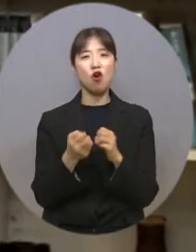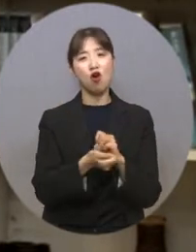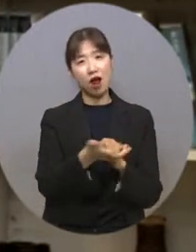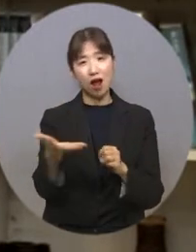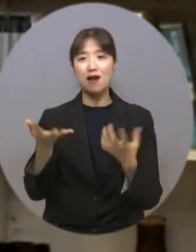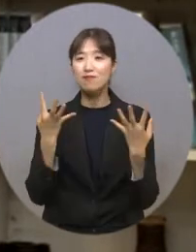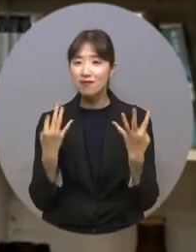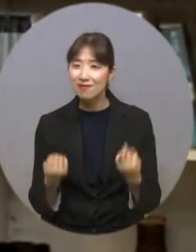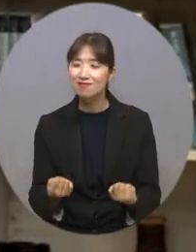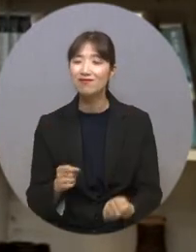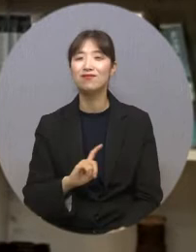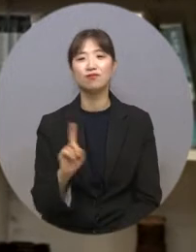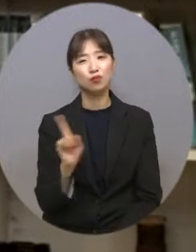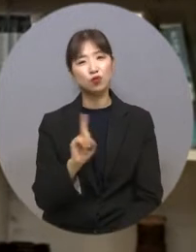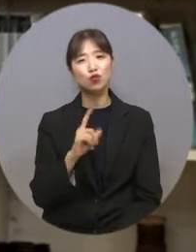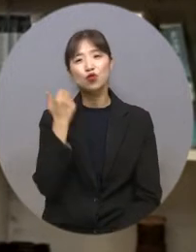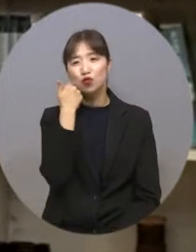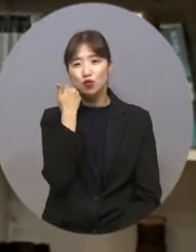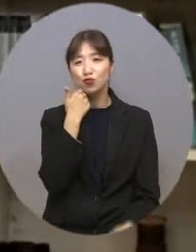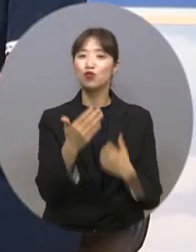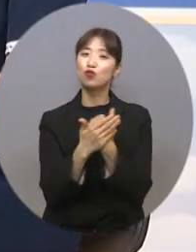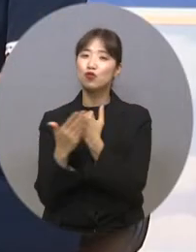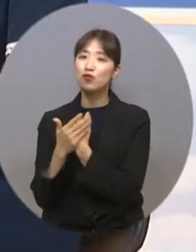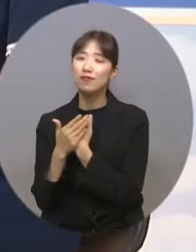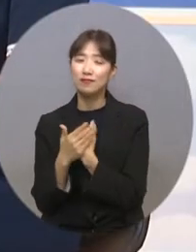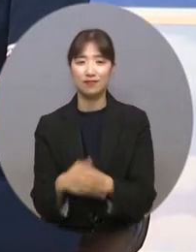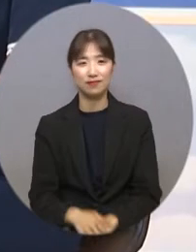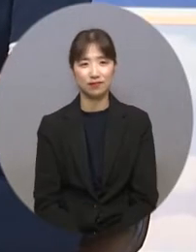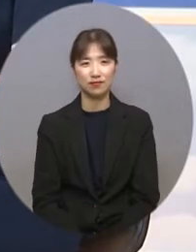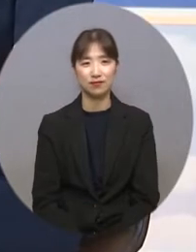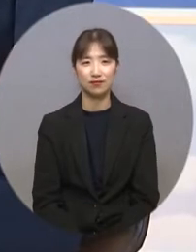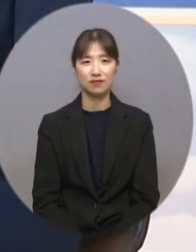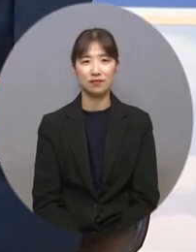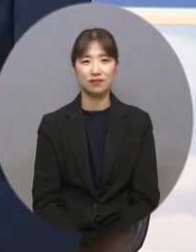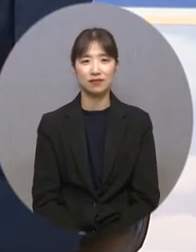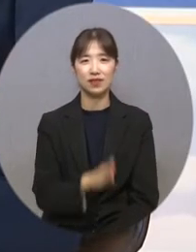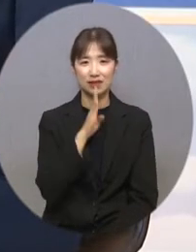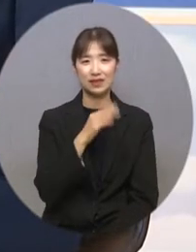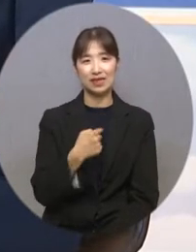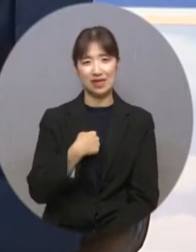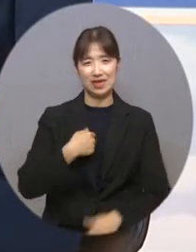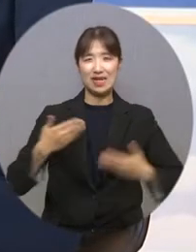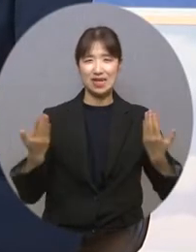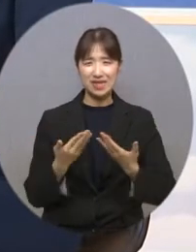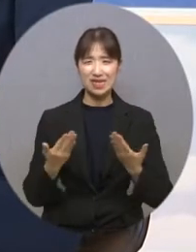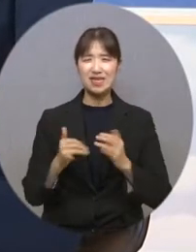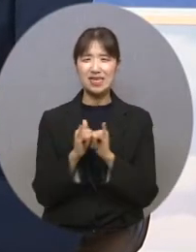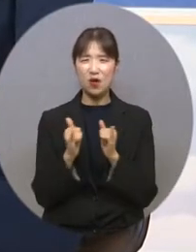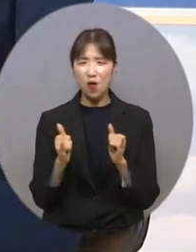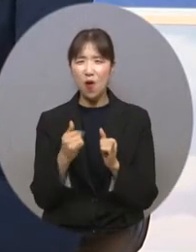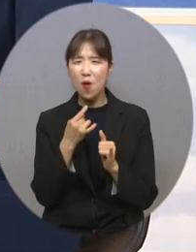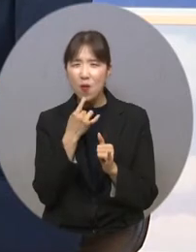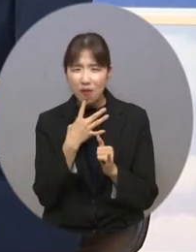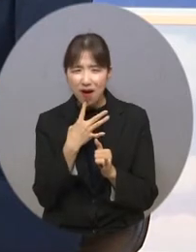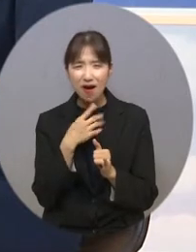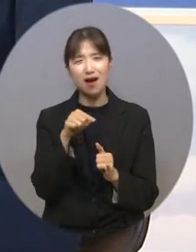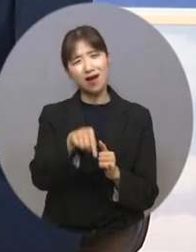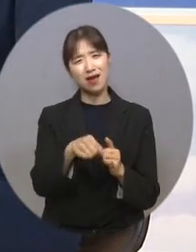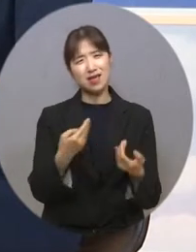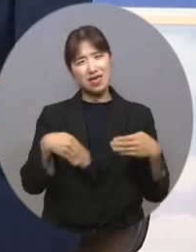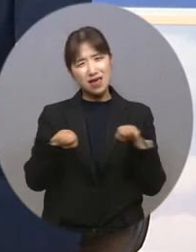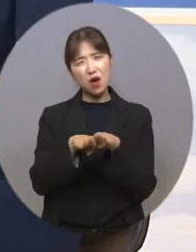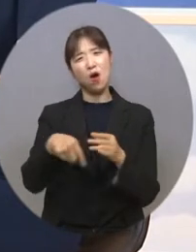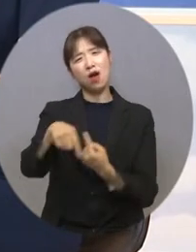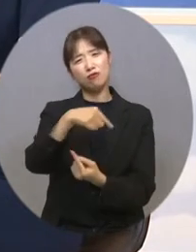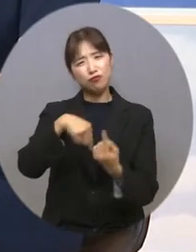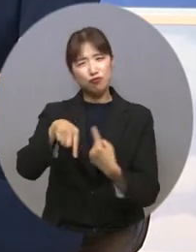있다는데요. 어떤 분들이 도움을 주고 계실까요? 실제 이제 저희 직원들만 가지고는 이 어떤 이 기관을